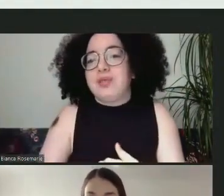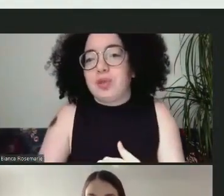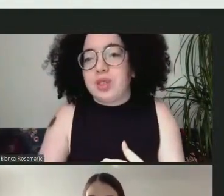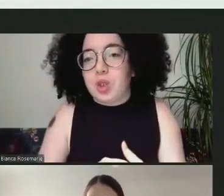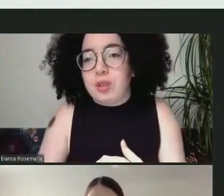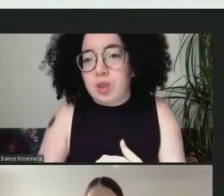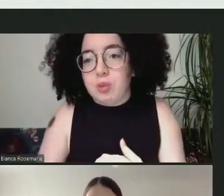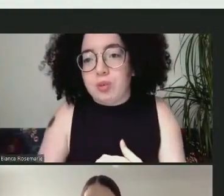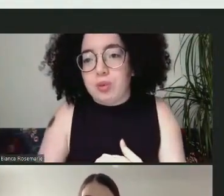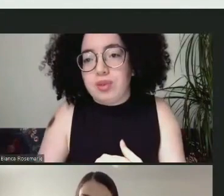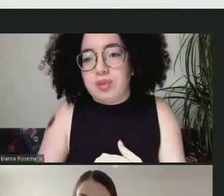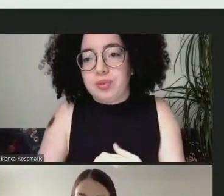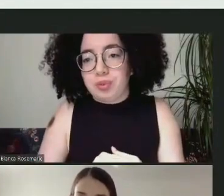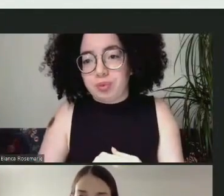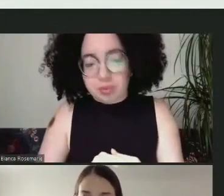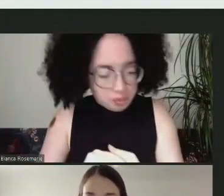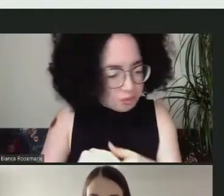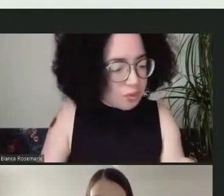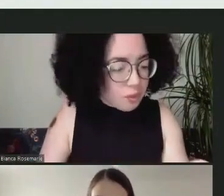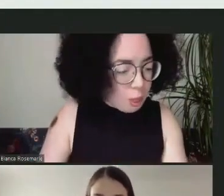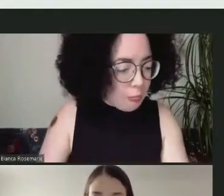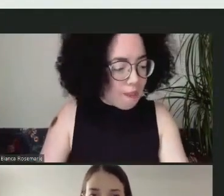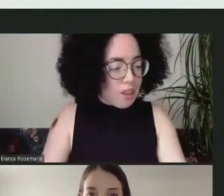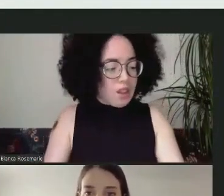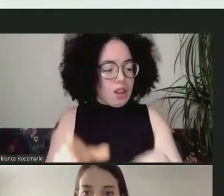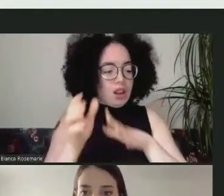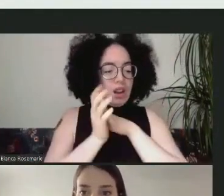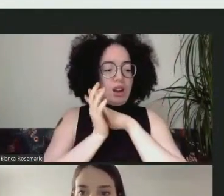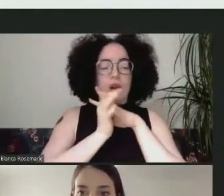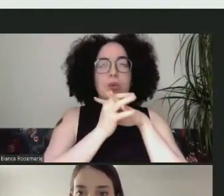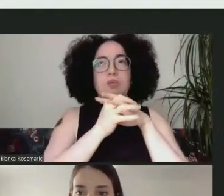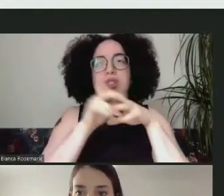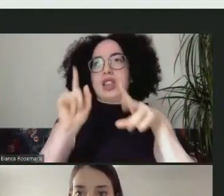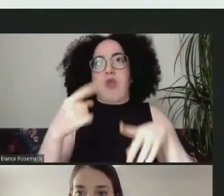du erreichen willst, es ist eigentlich alles möglich.